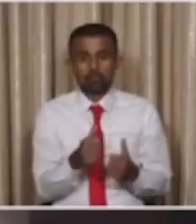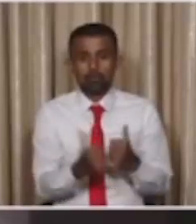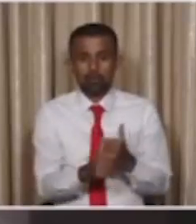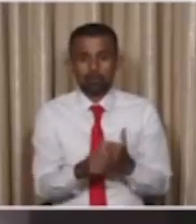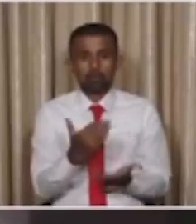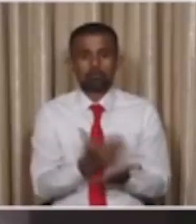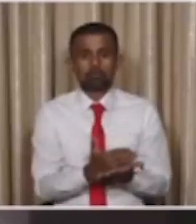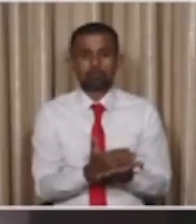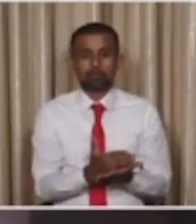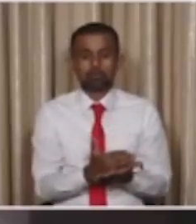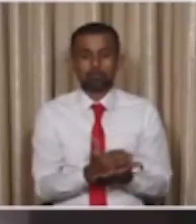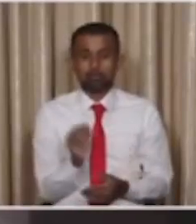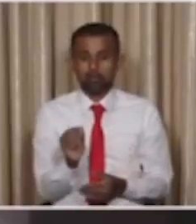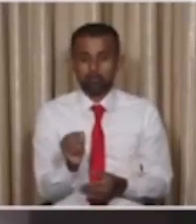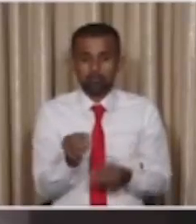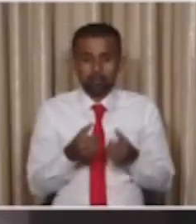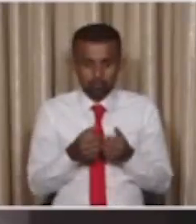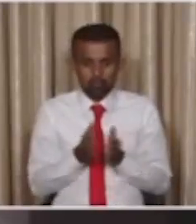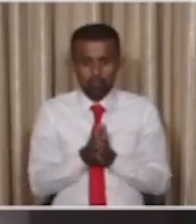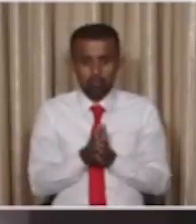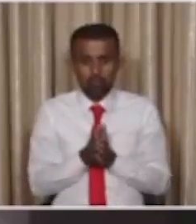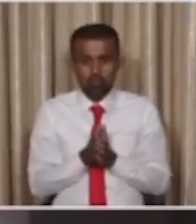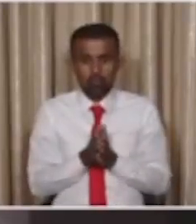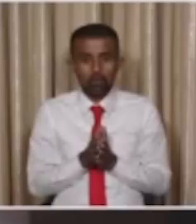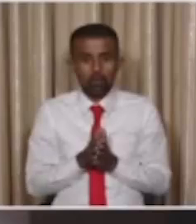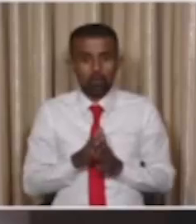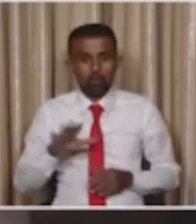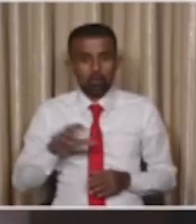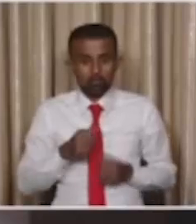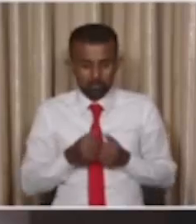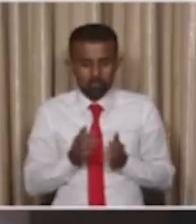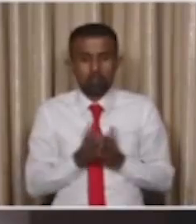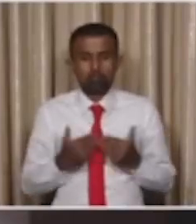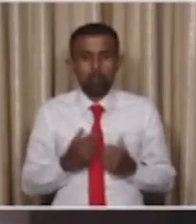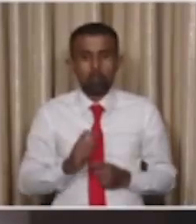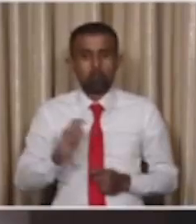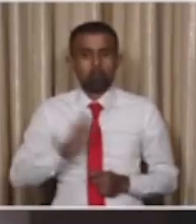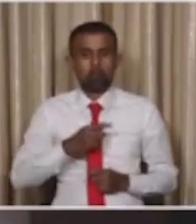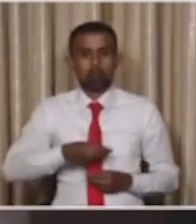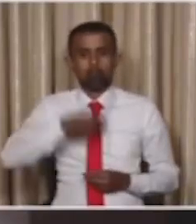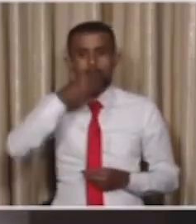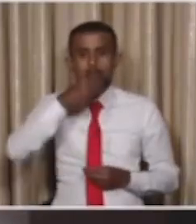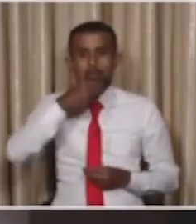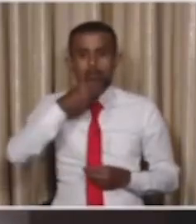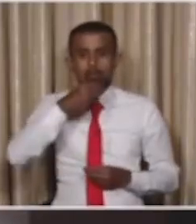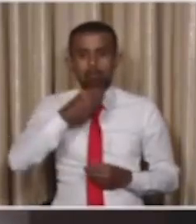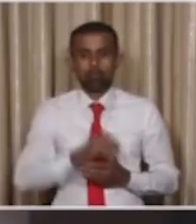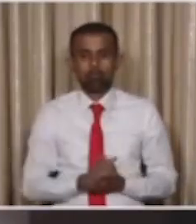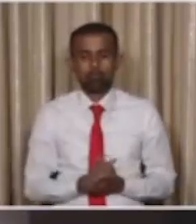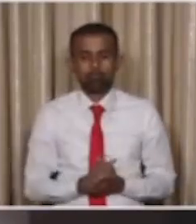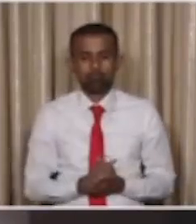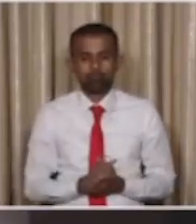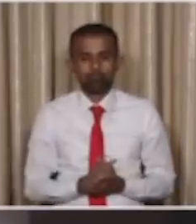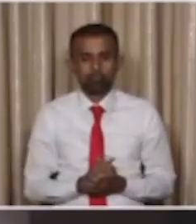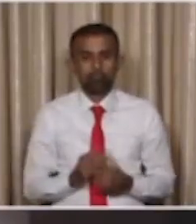නතර කරන්න. හැබැයි ඒ ස්වාධීනත්වය උපයෝගී කරගෙන තමන් තමන්ටම පඩි වැඩි කරගන්නවා. ඉතින් මම අහන්න කැමති